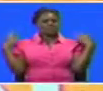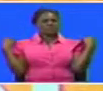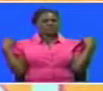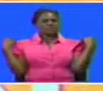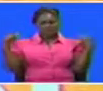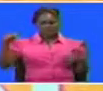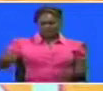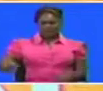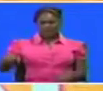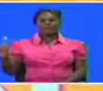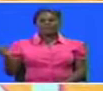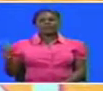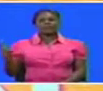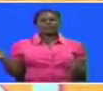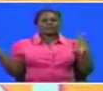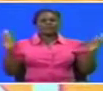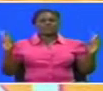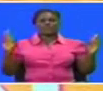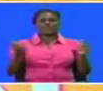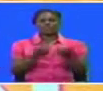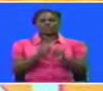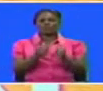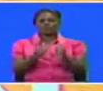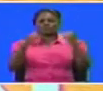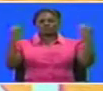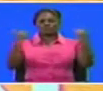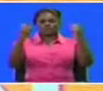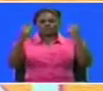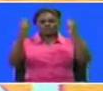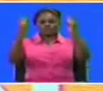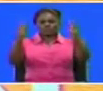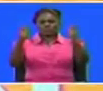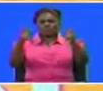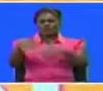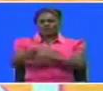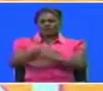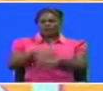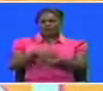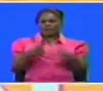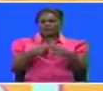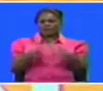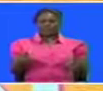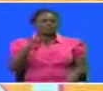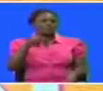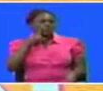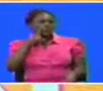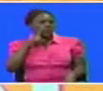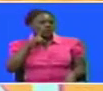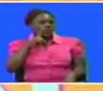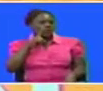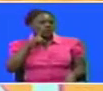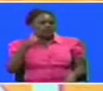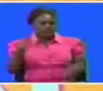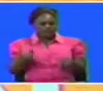City Park hapa jijini Nairobi, tayari kwa kinyang'anyiro cha klabu bingwa barani Afrika ambacho kitakachoanza hapo kesho, kando